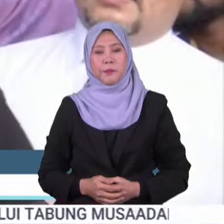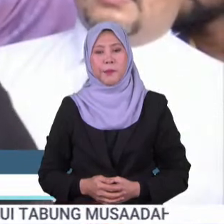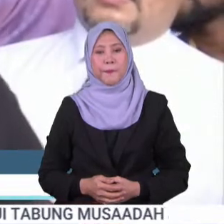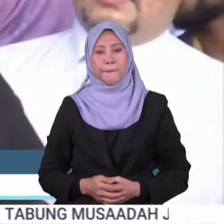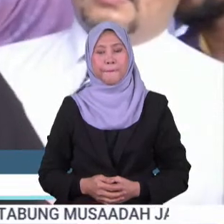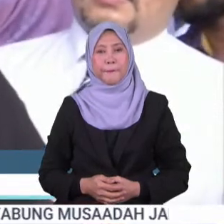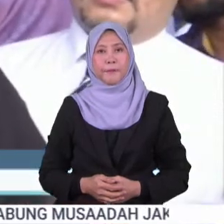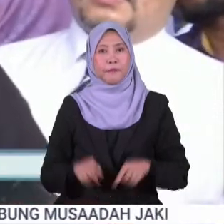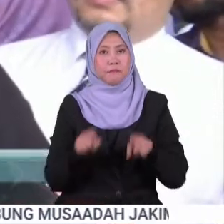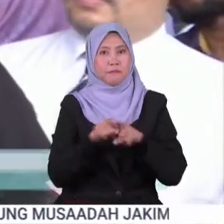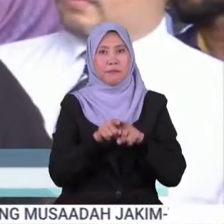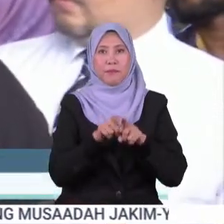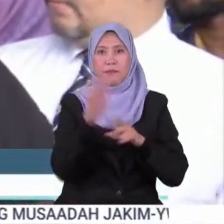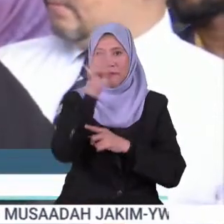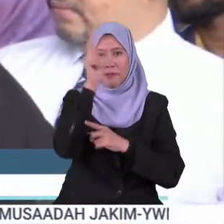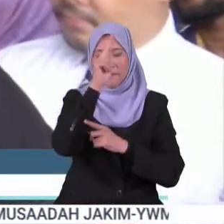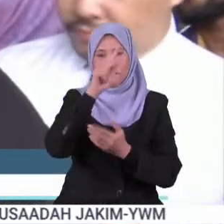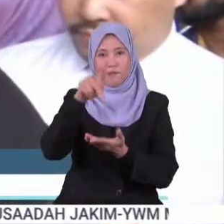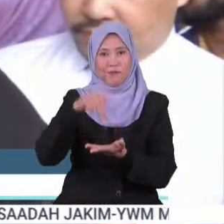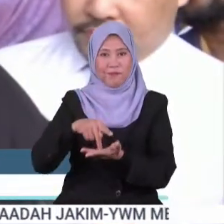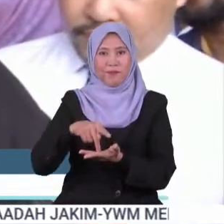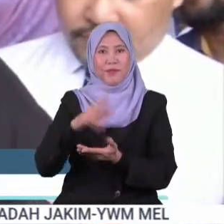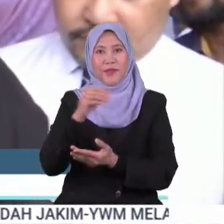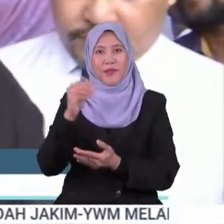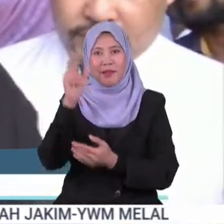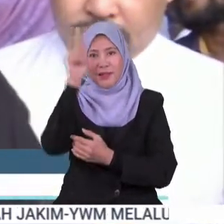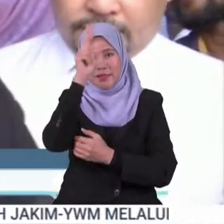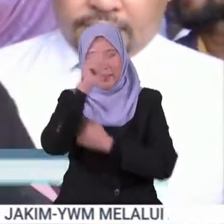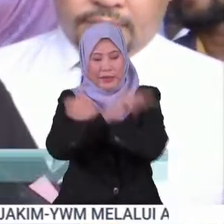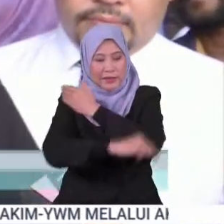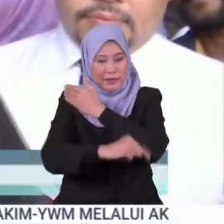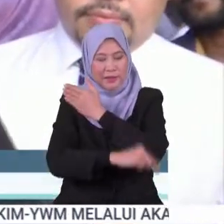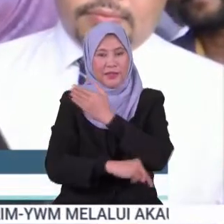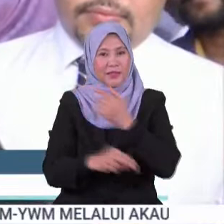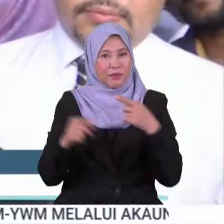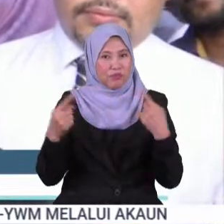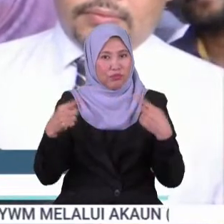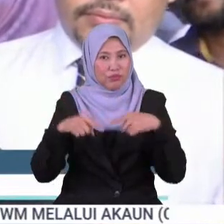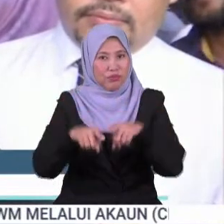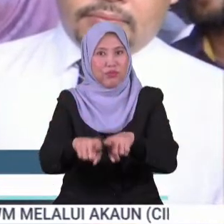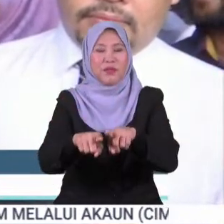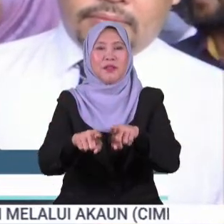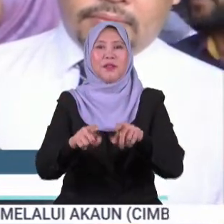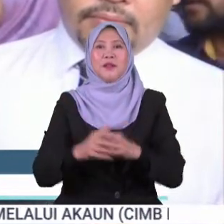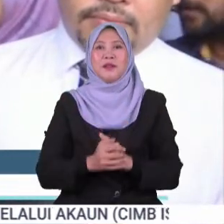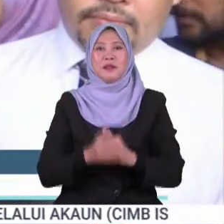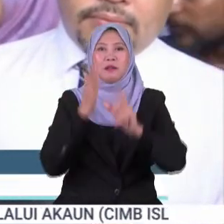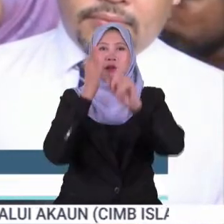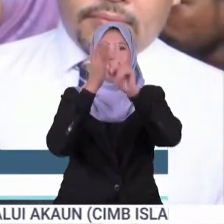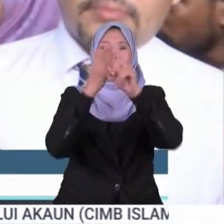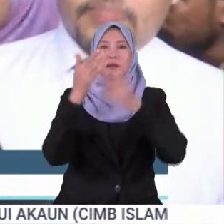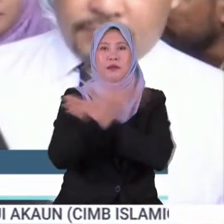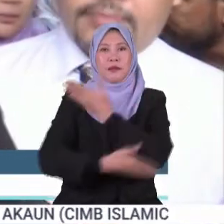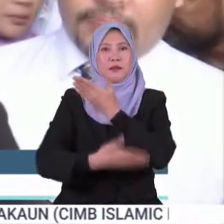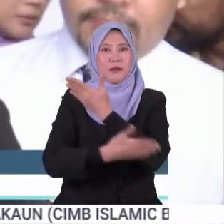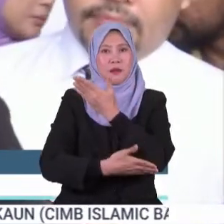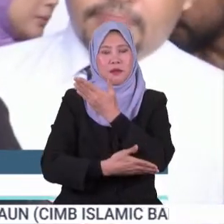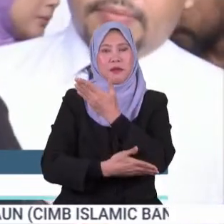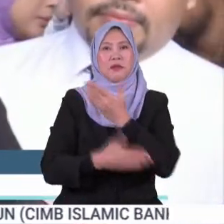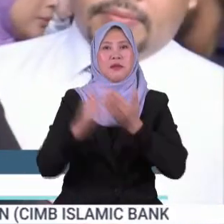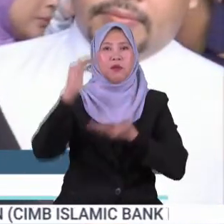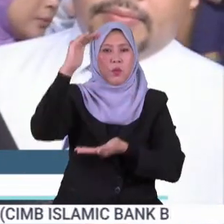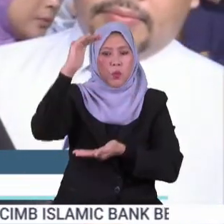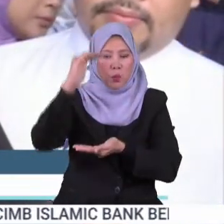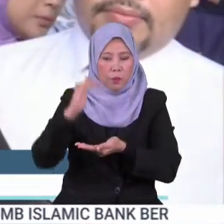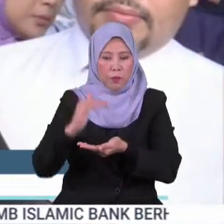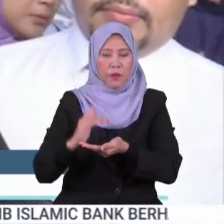Jar-jar dengan hasrat kerajaan pusat disempurnakan oleh kerajaan negeri dalam kita menuju ke arah negara dan negeri rendah